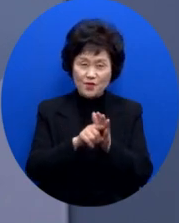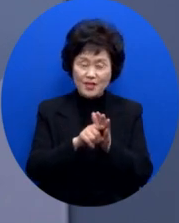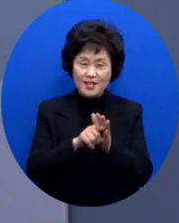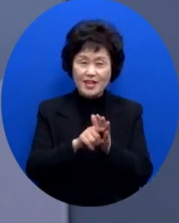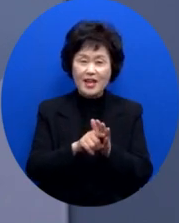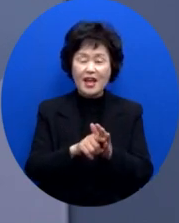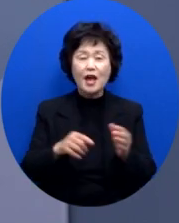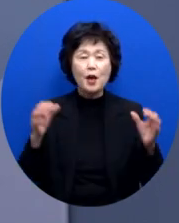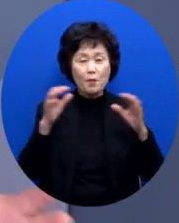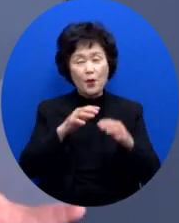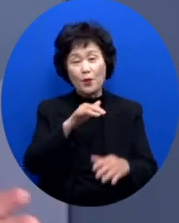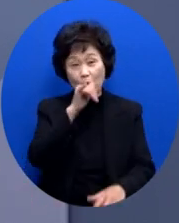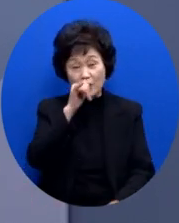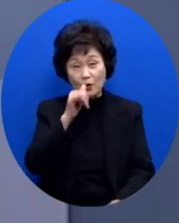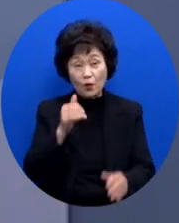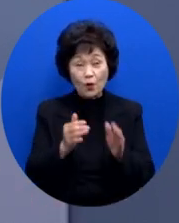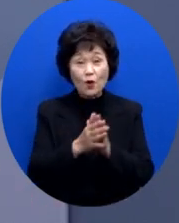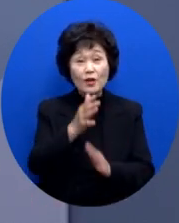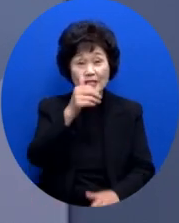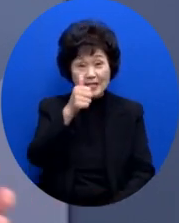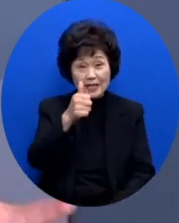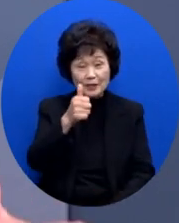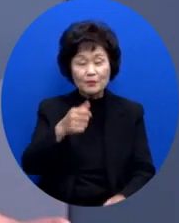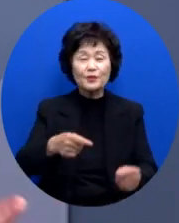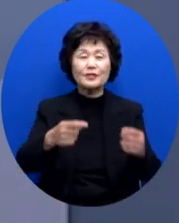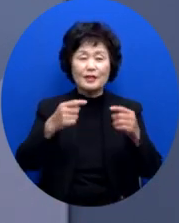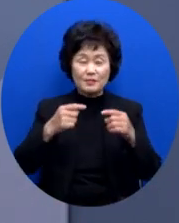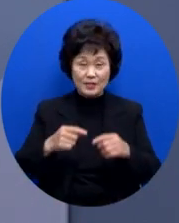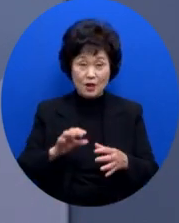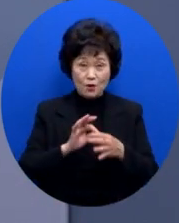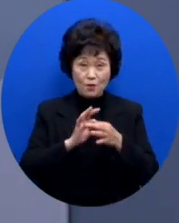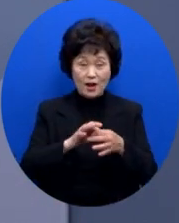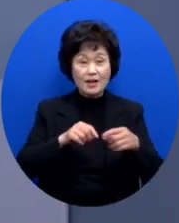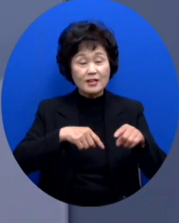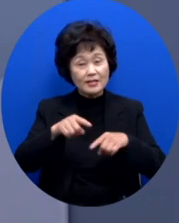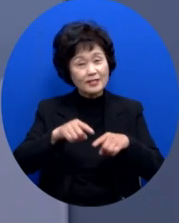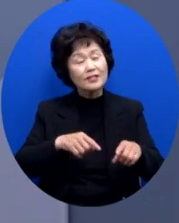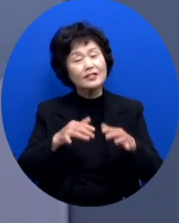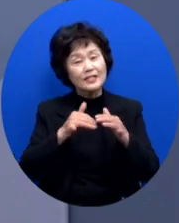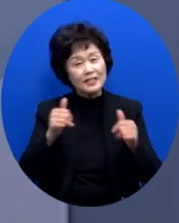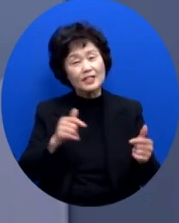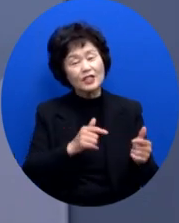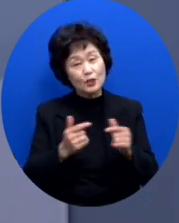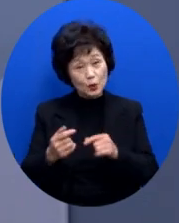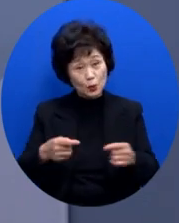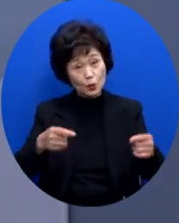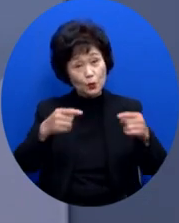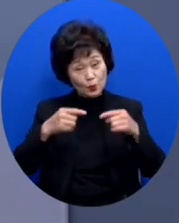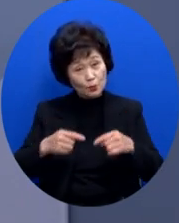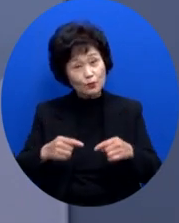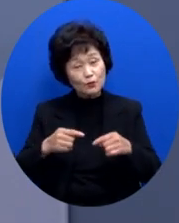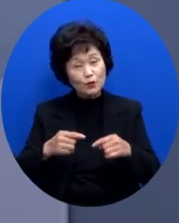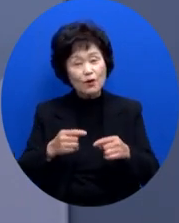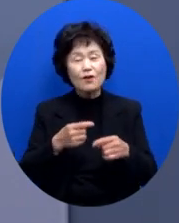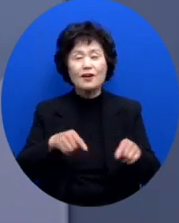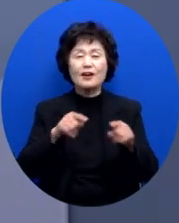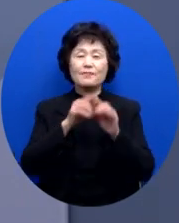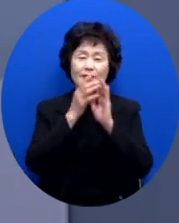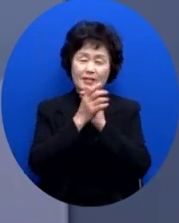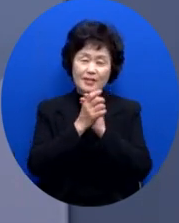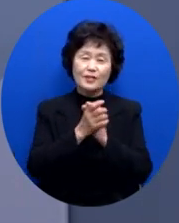시장님도 참석하고 또 관련 정치인이라든가 또 관련 인사들도 참석해서 함께